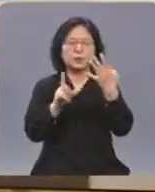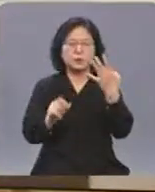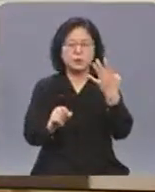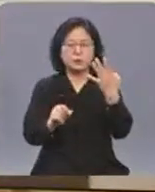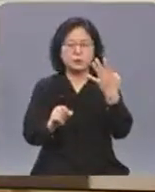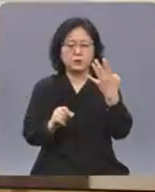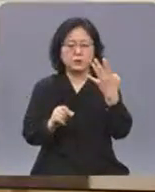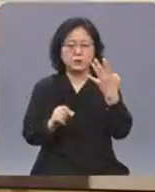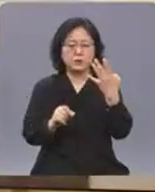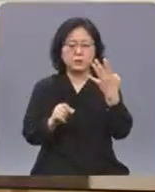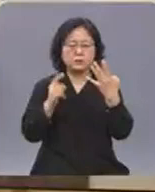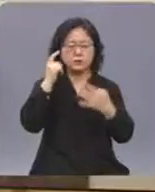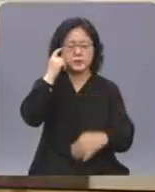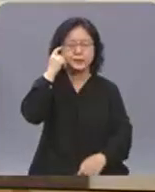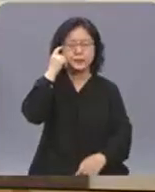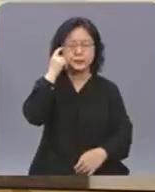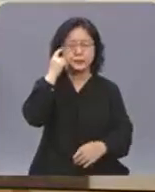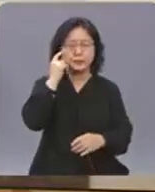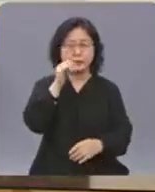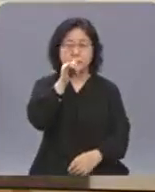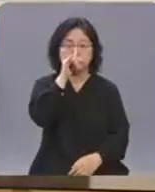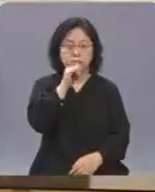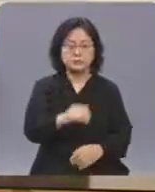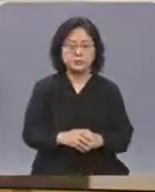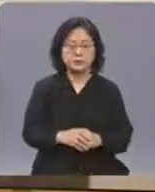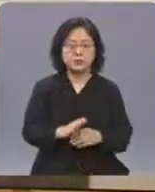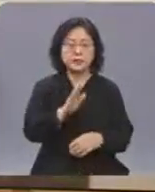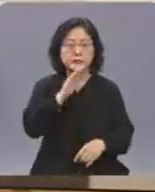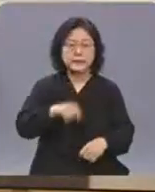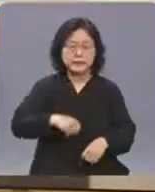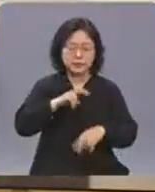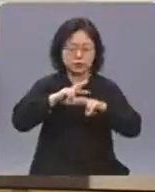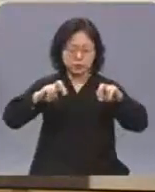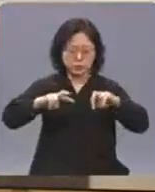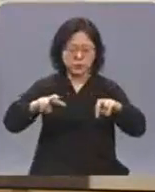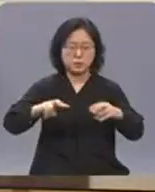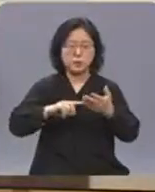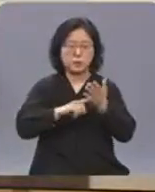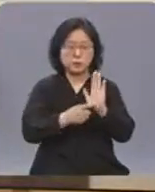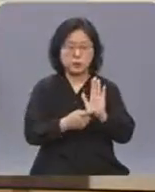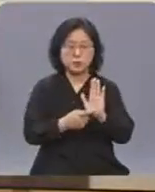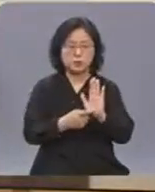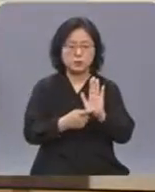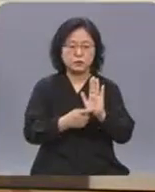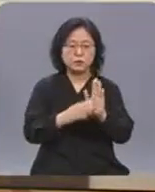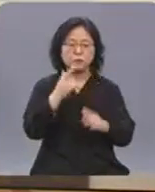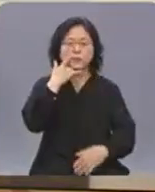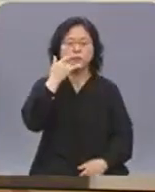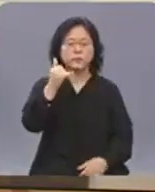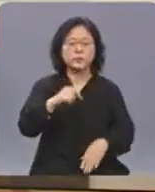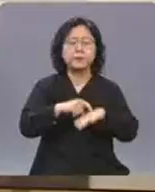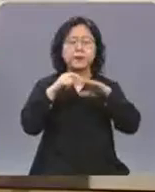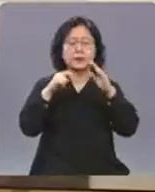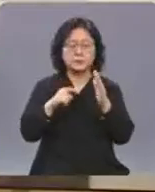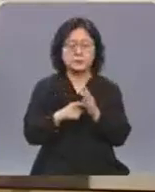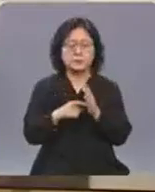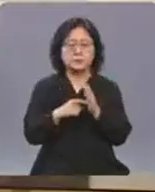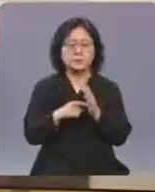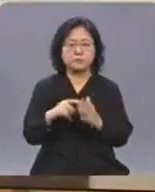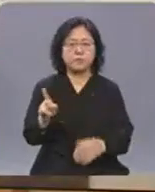이상하게 또 기억이 나더라고요 진상 2명이 되고 그 다음에 부모님들의 마음에